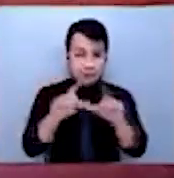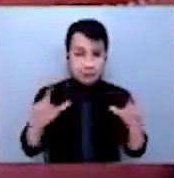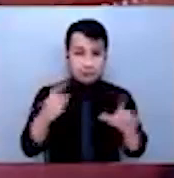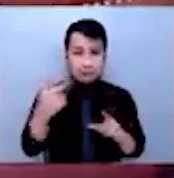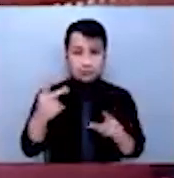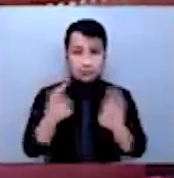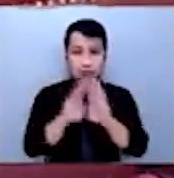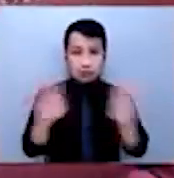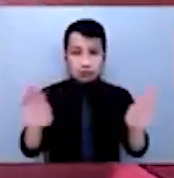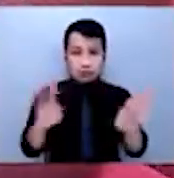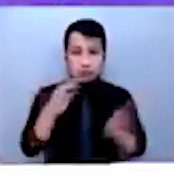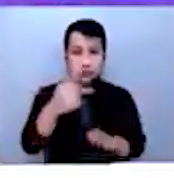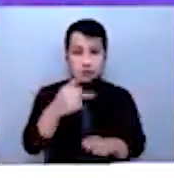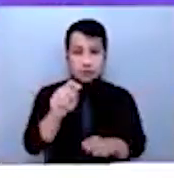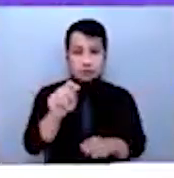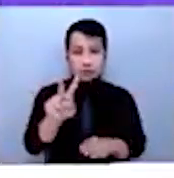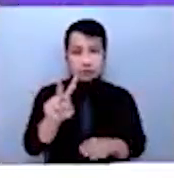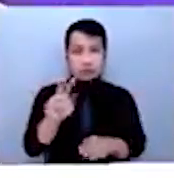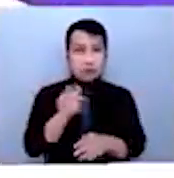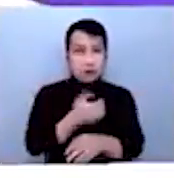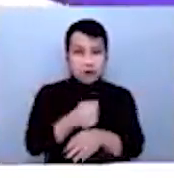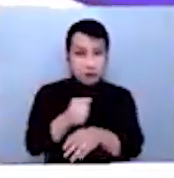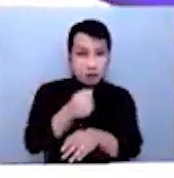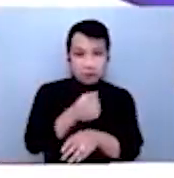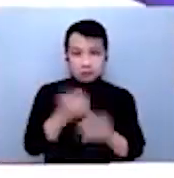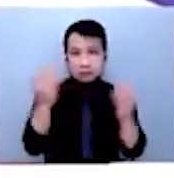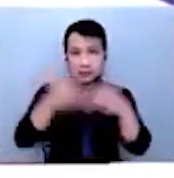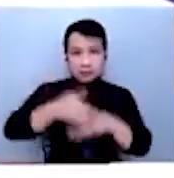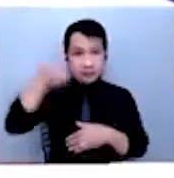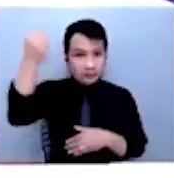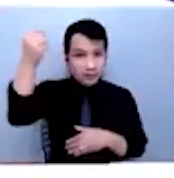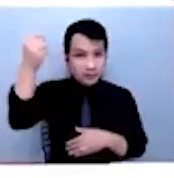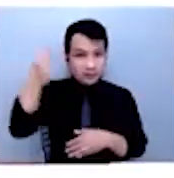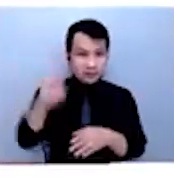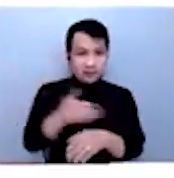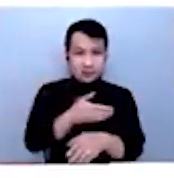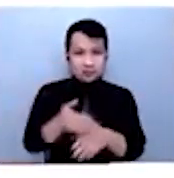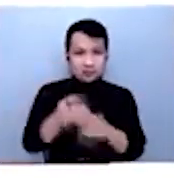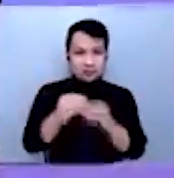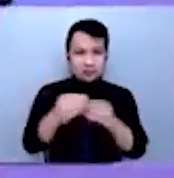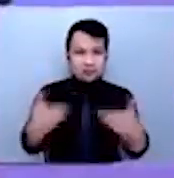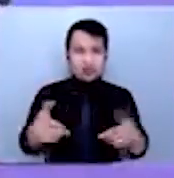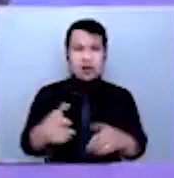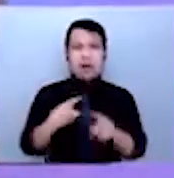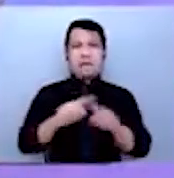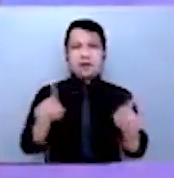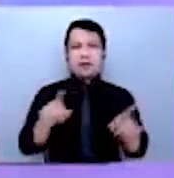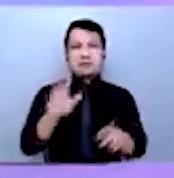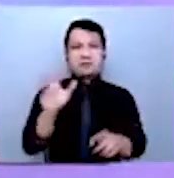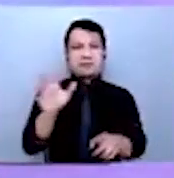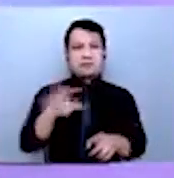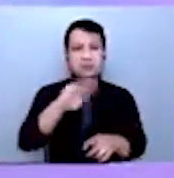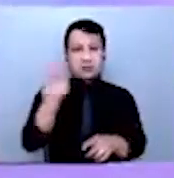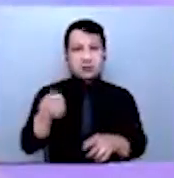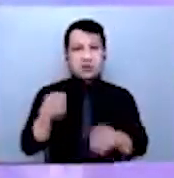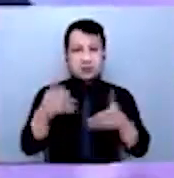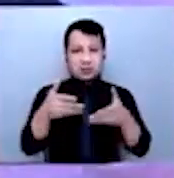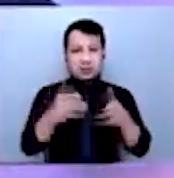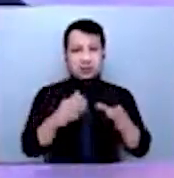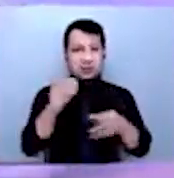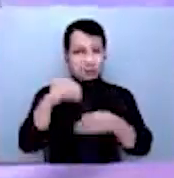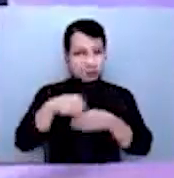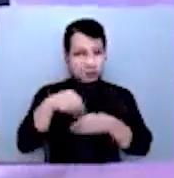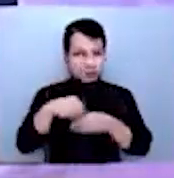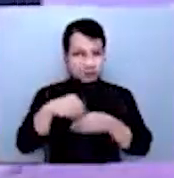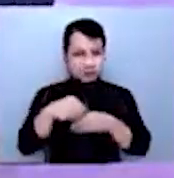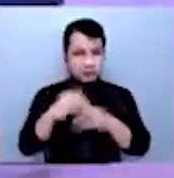ang mga KTV at videoke bar, mga nightclub at concert hall. Pero 50% capacity lamang ang papayagan sa indoor, habang